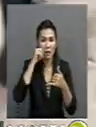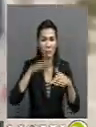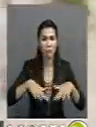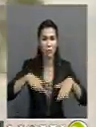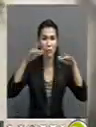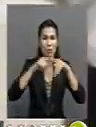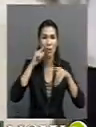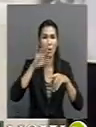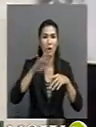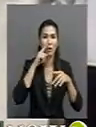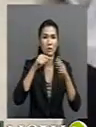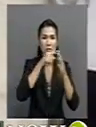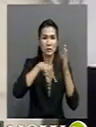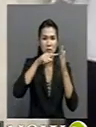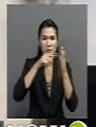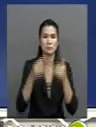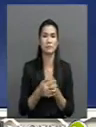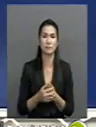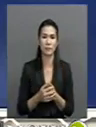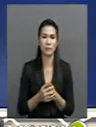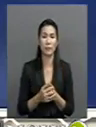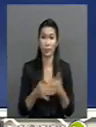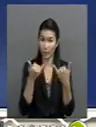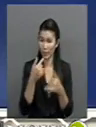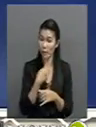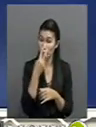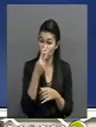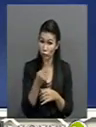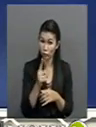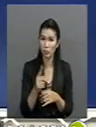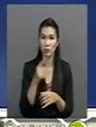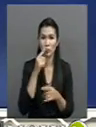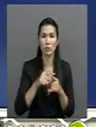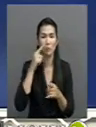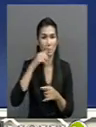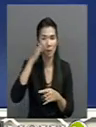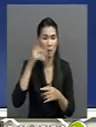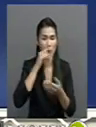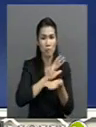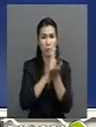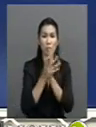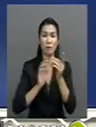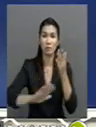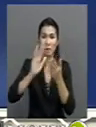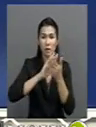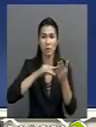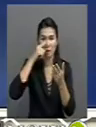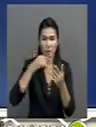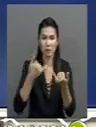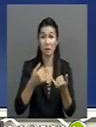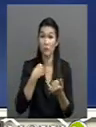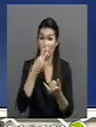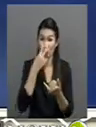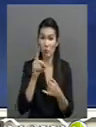มใน14จังหวัดนะครับจับตาปัจจัยลักษณะอากาศที่จะก่อให้เกิดความเปลี่ยนแปลงในประเทศไทยถ้าดูจากแผนที่อากาศ